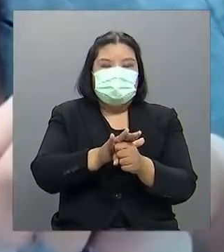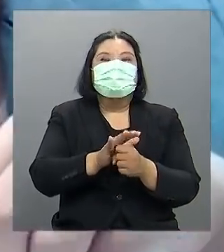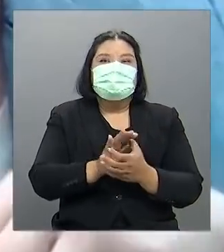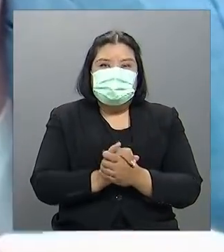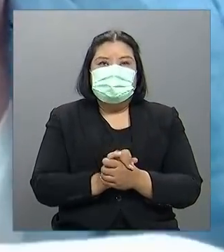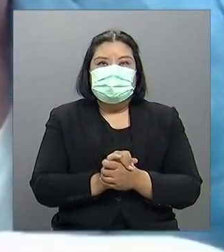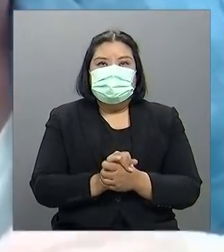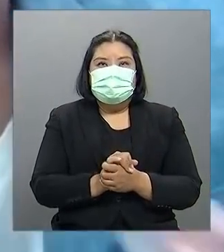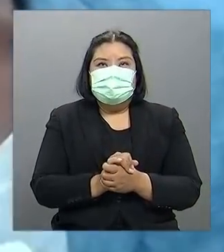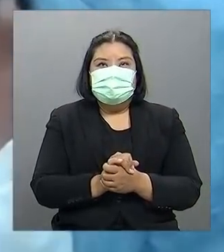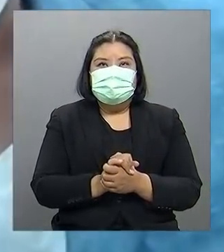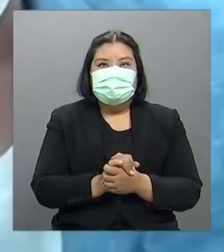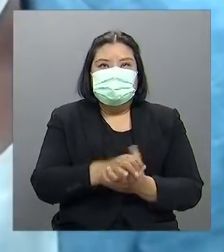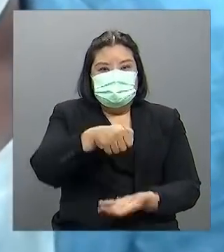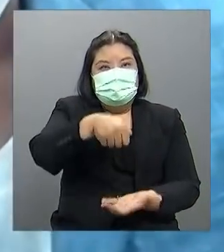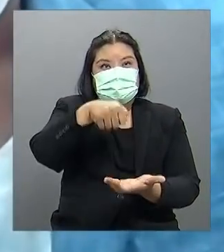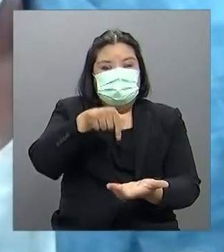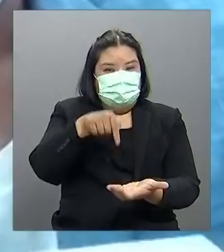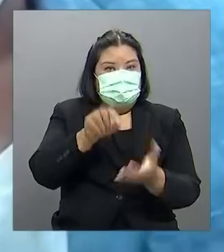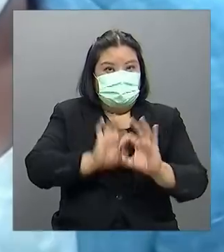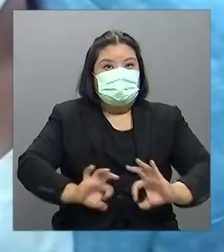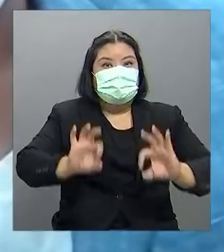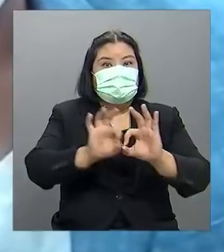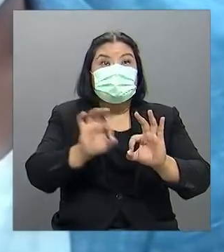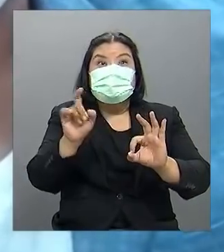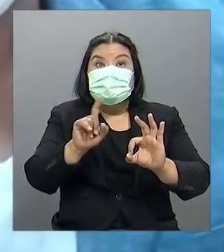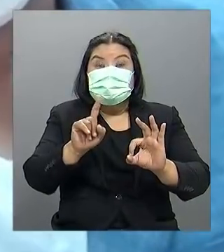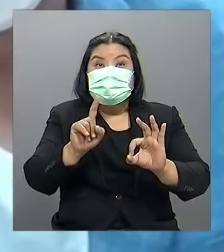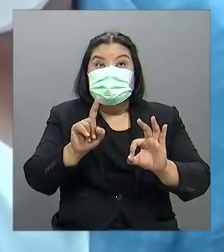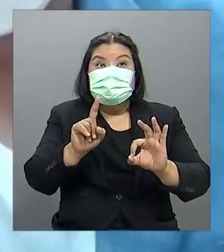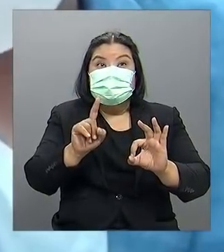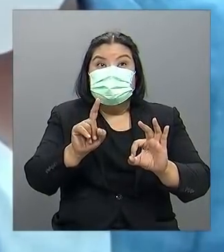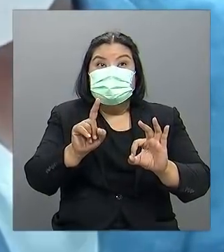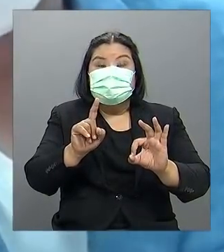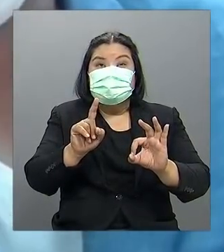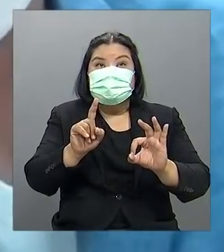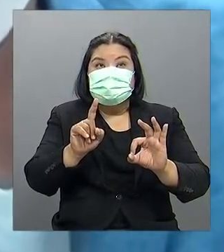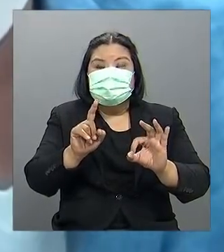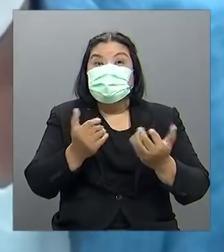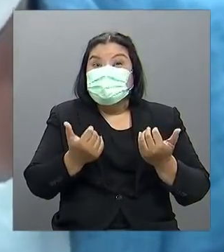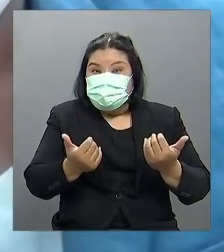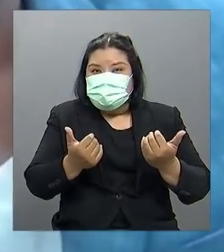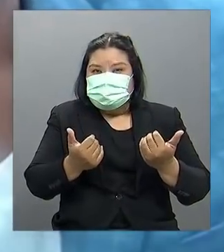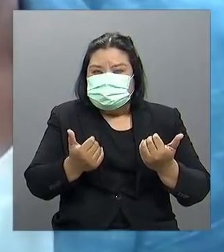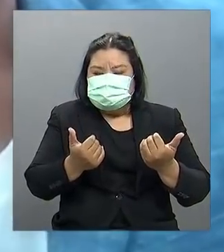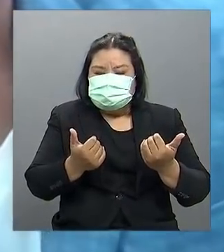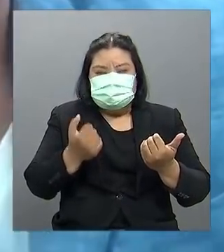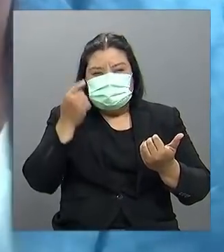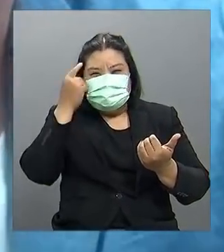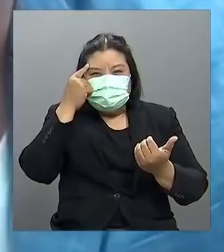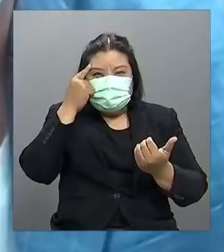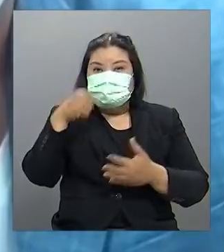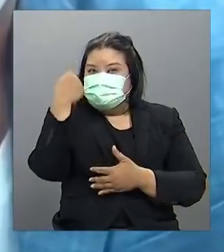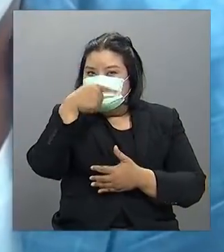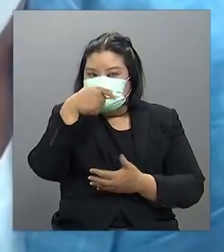ยอุปกรณ์สำคัญเลยก็คือแน่นอนตอนนี้เราต้องการประเมินว่าคนที่ได้กล่องนี้ไปเนี่ยเขารู้ตัวว่าเขาติ